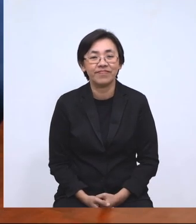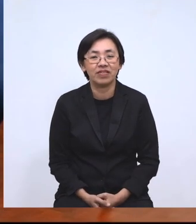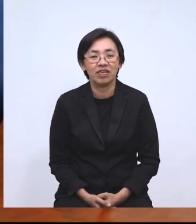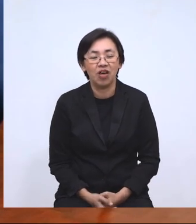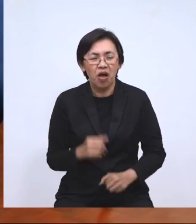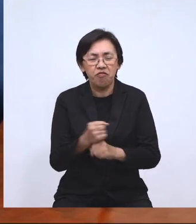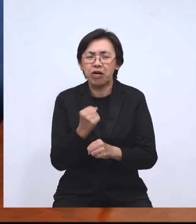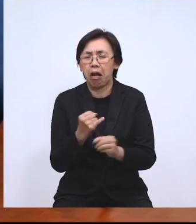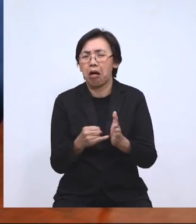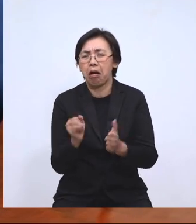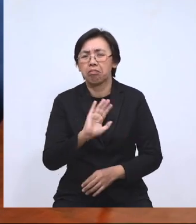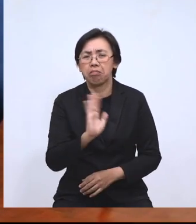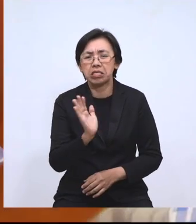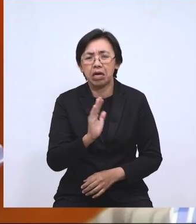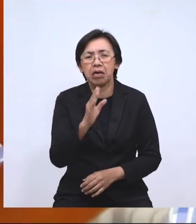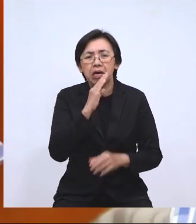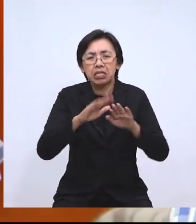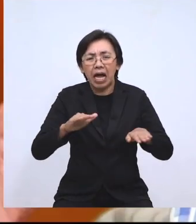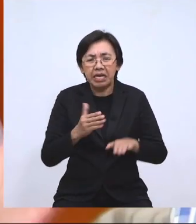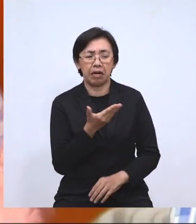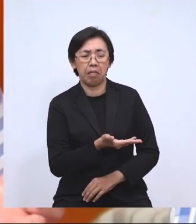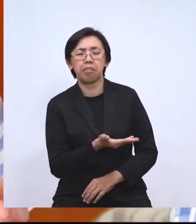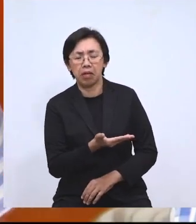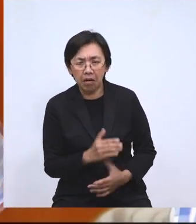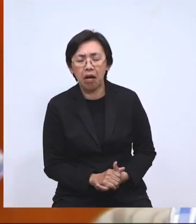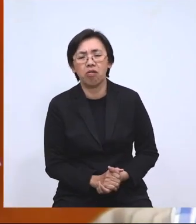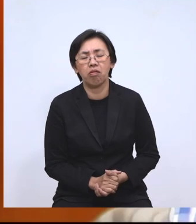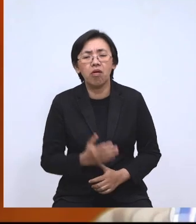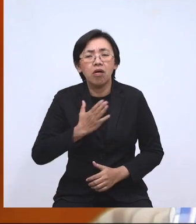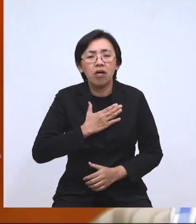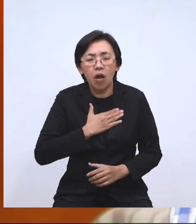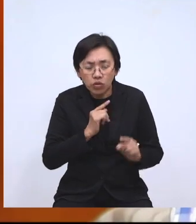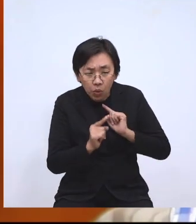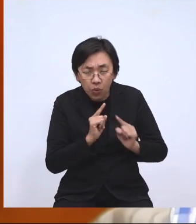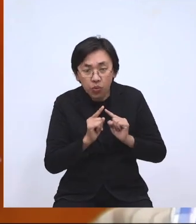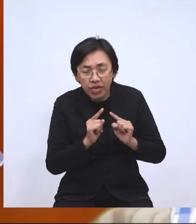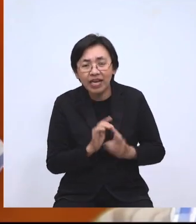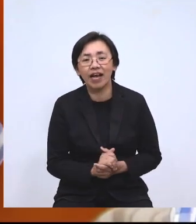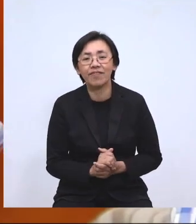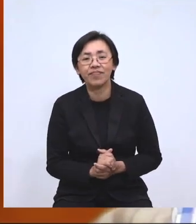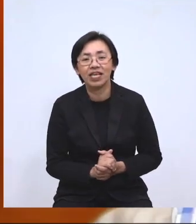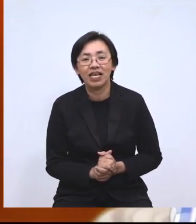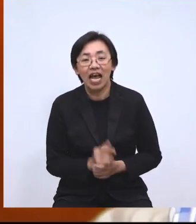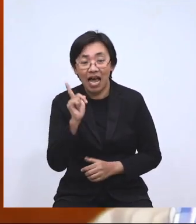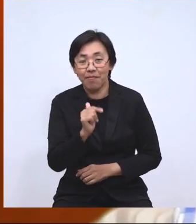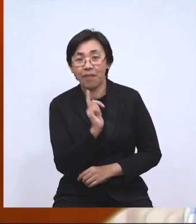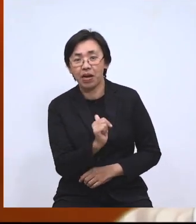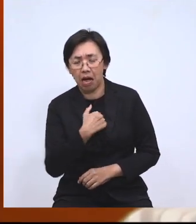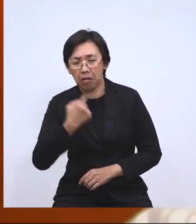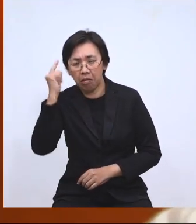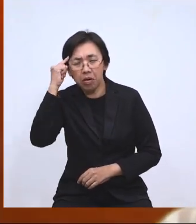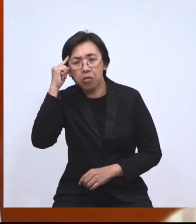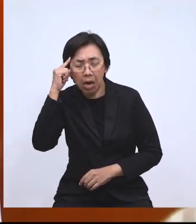มันจะไม่ได้ราบรื่นตลอดโดยเฉพาะกับเด็กลักษณะอย่างเนี้ยเราก็ต้องคุยกันอย่างบางทีเมื่อกี้ขวานก็ต้องให้คุณแม่เป็นคนนำเพราะข